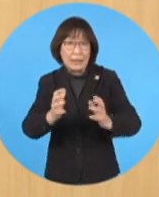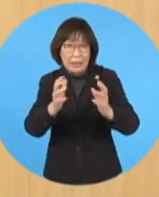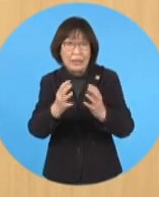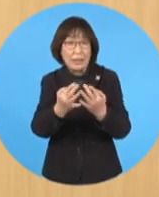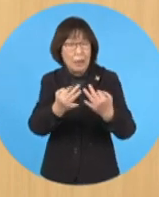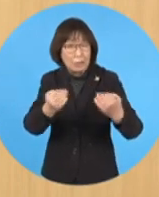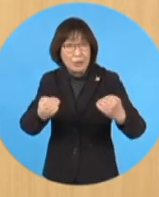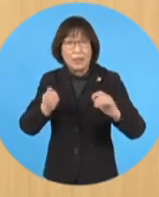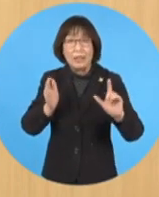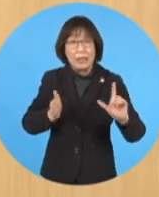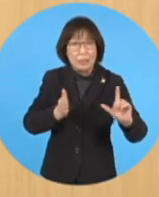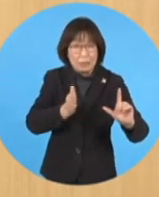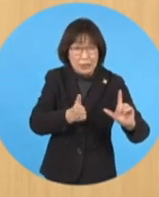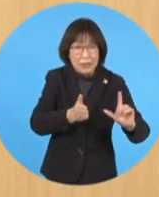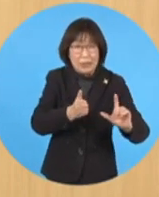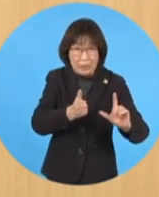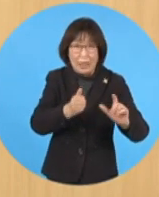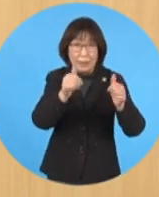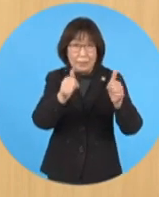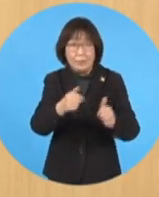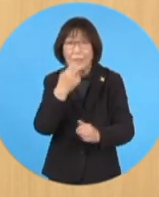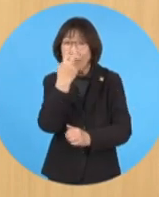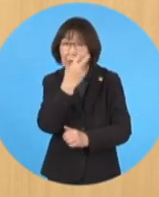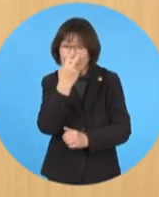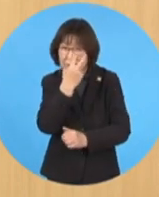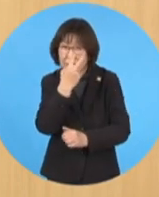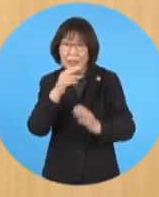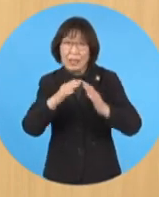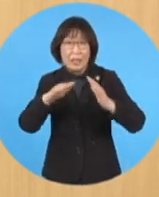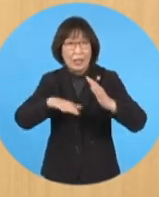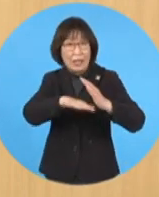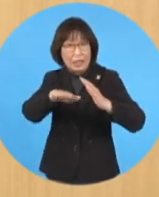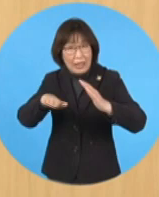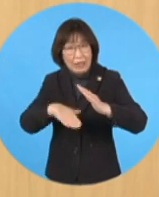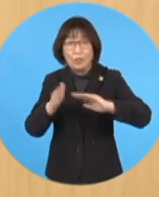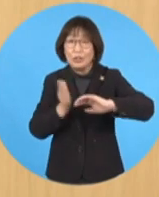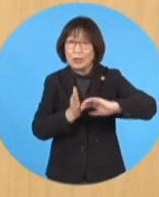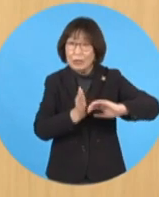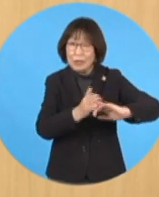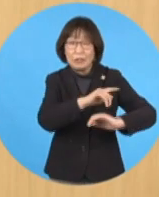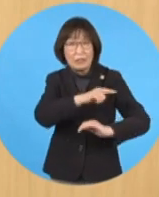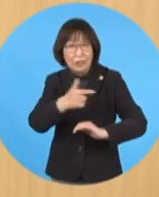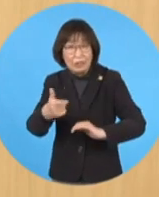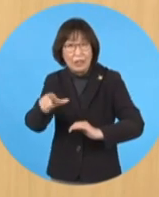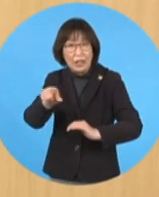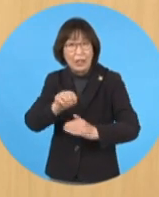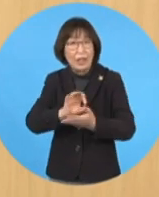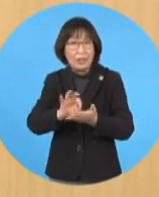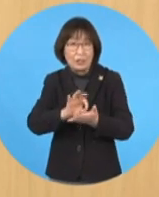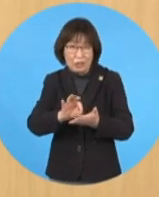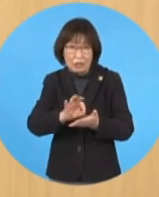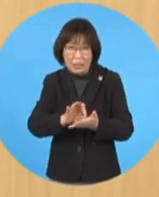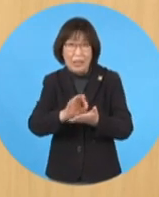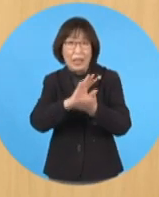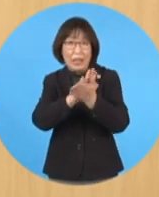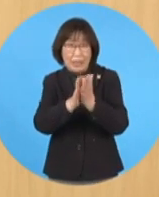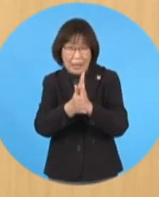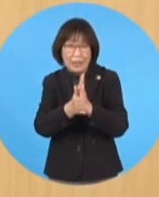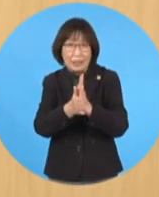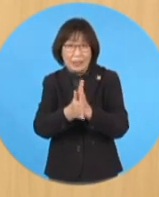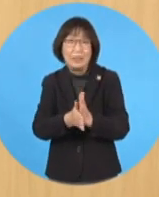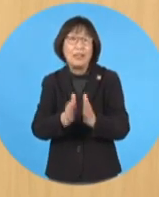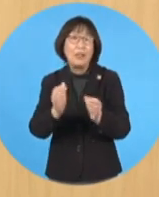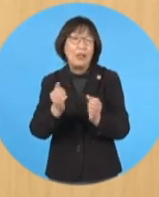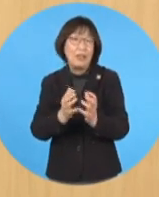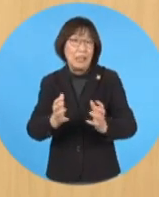ということで検索していただきましてですね、ご家庭の食卓などでですね活用していただき、県産野菜の消